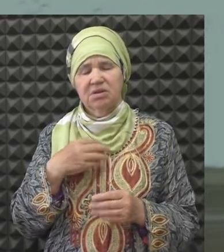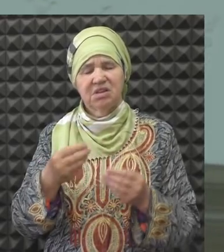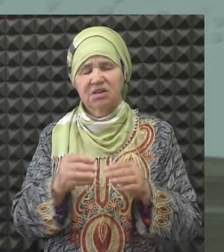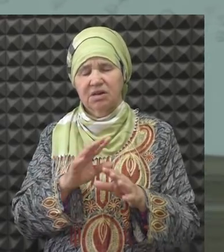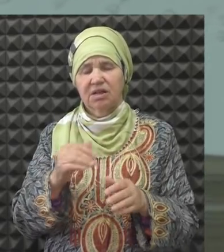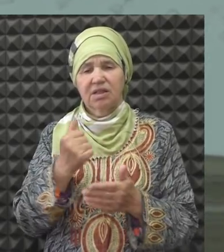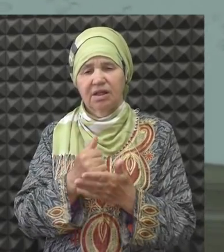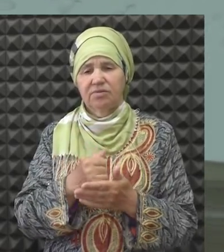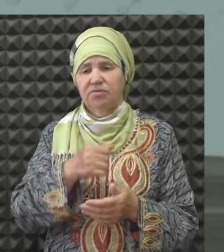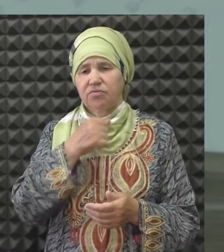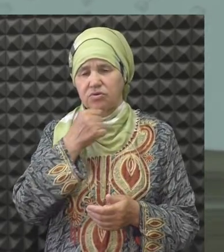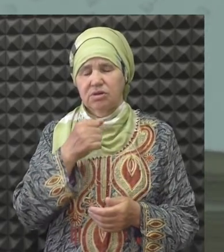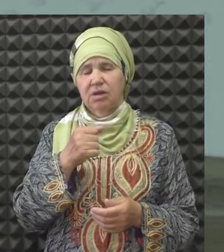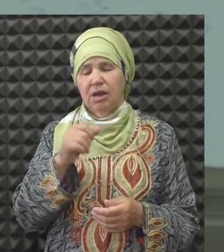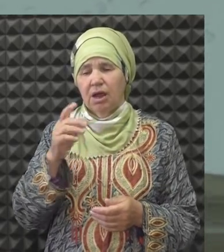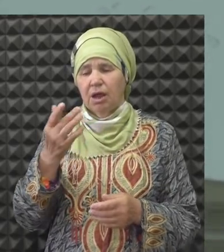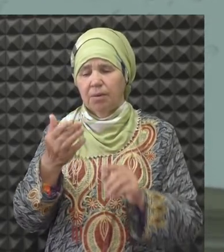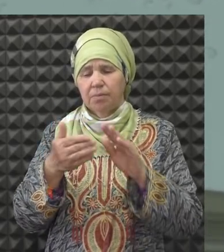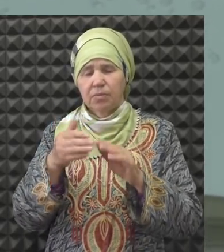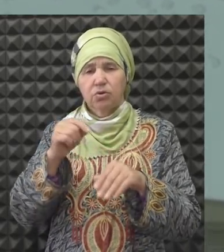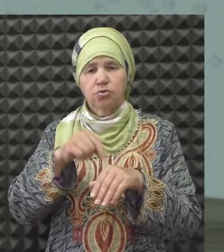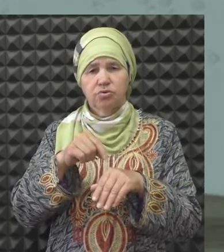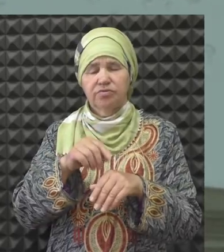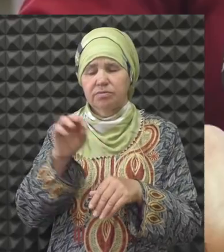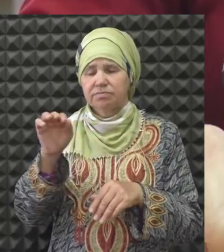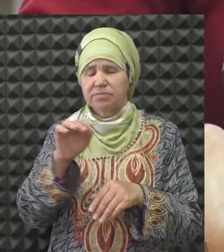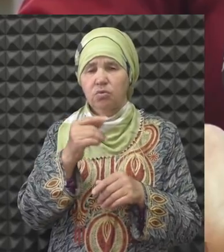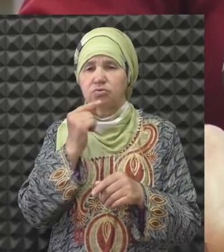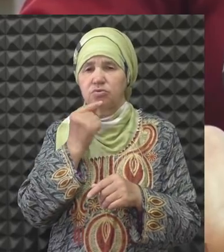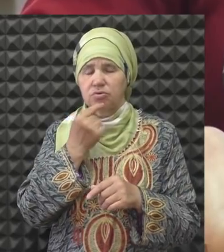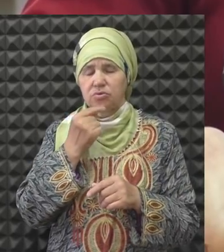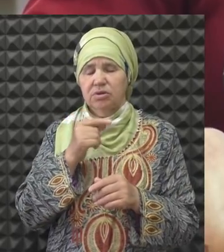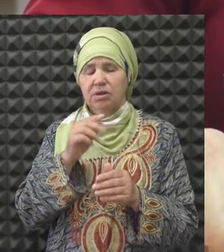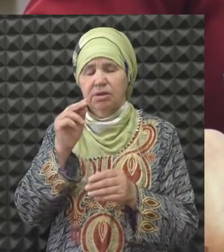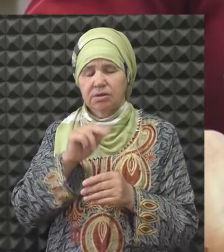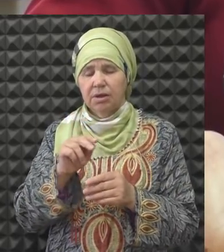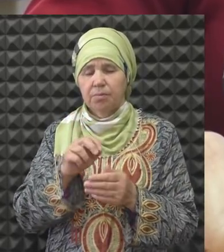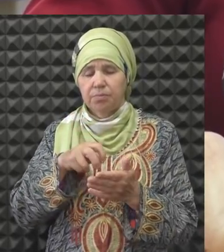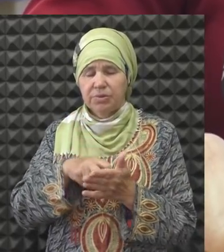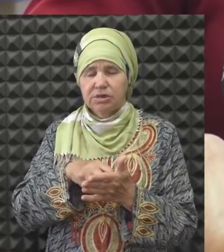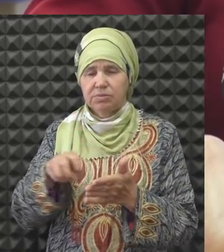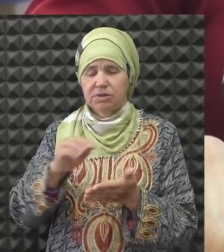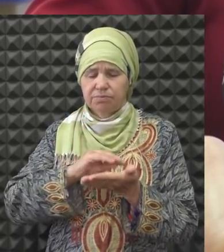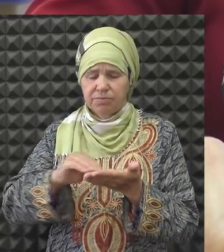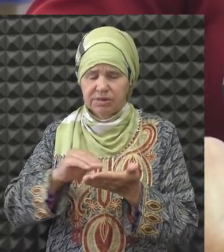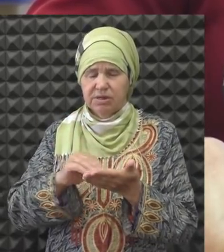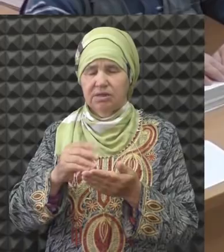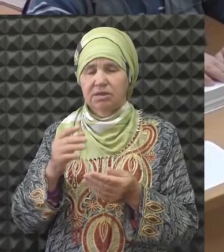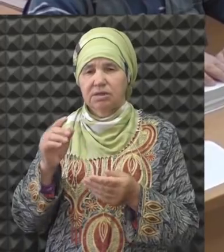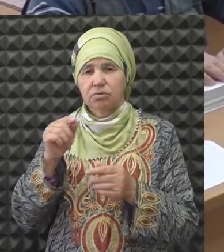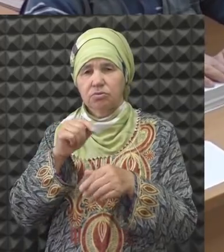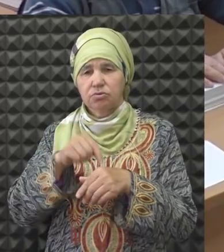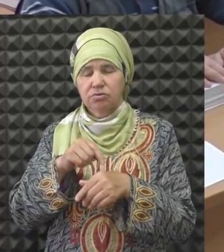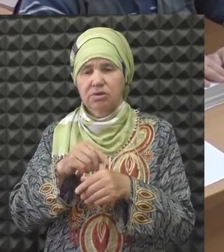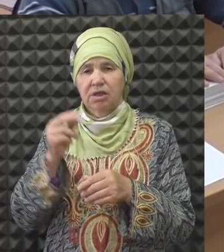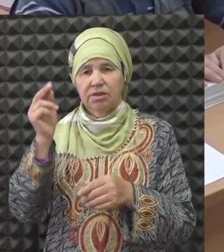Возраст здесь не играет большой роли. Единственный минус, что с годами пальцы менее чувствительны. И тем, кто только начал обучаться чтению письму по системе Брайля, чтобы